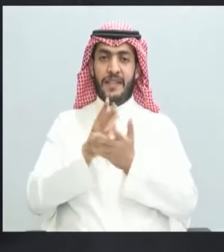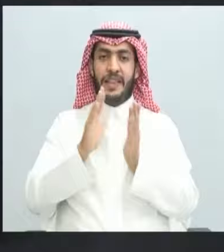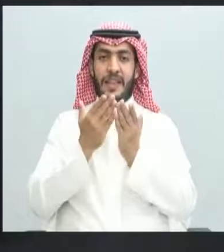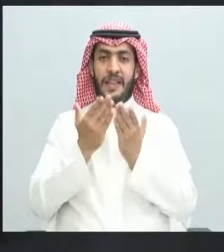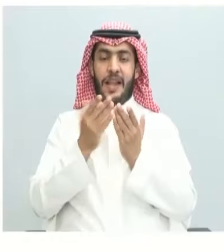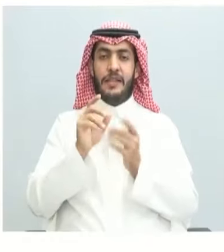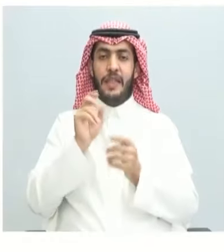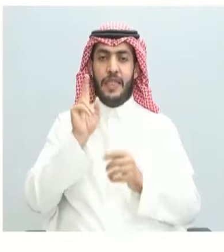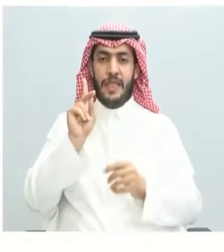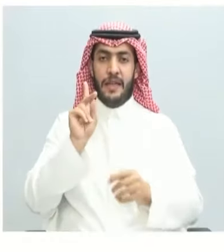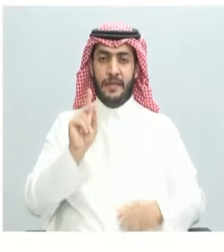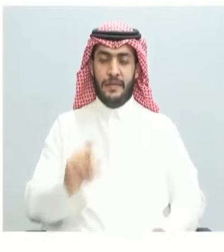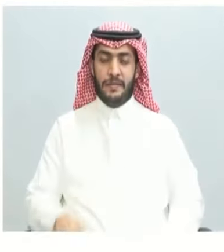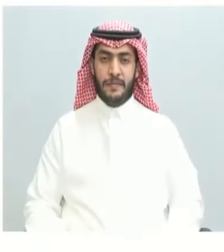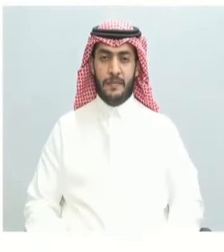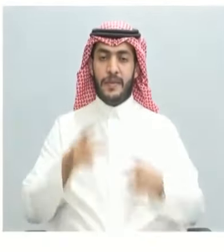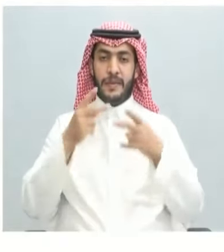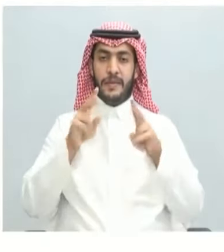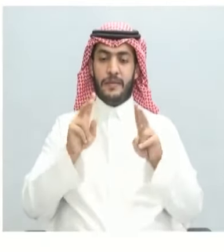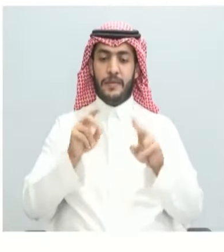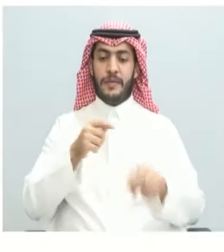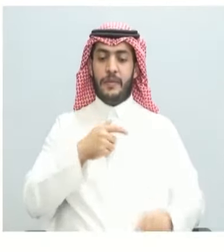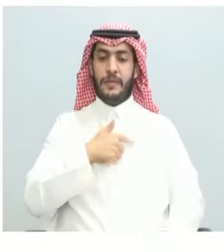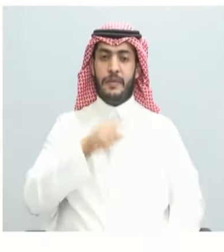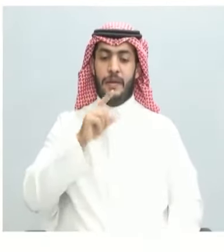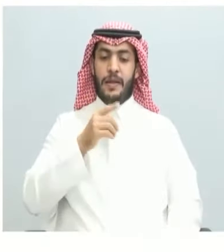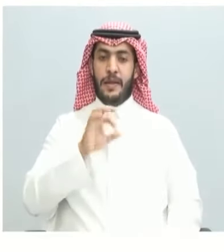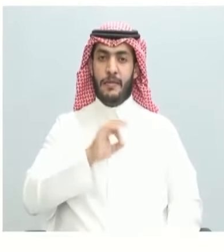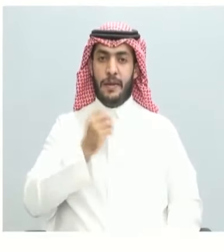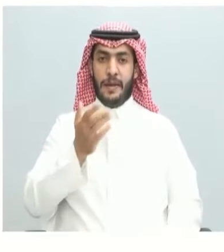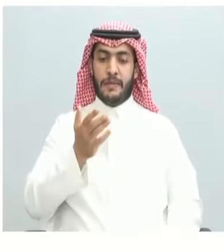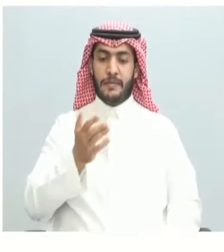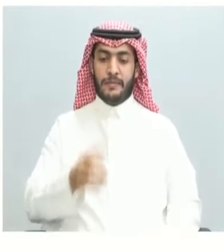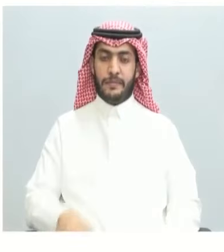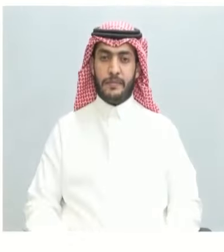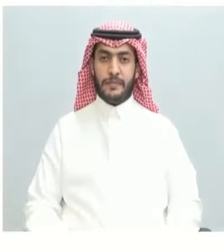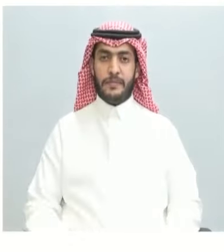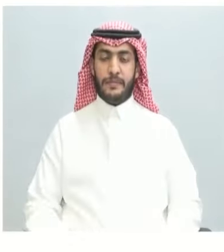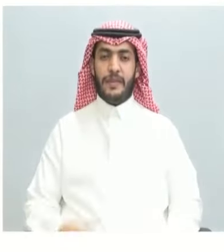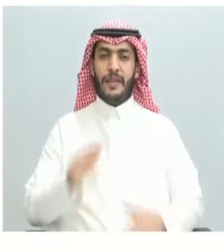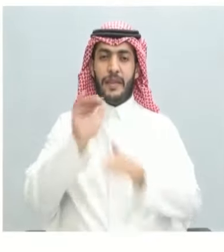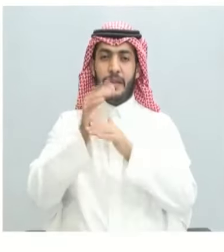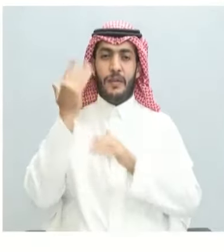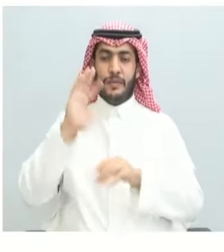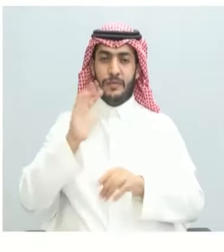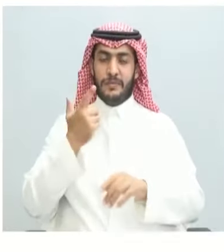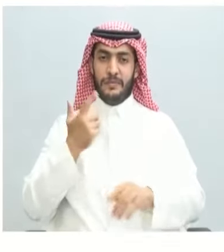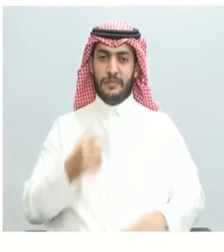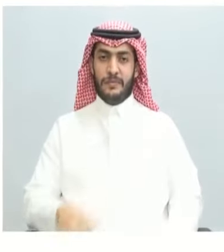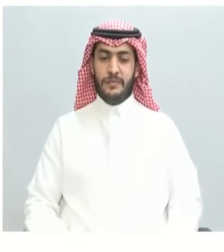الدراسي الثاني بسم الله الرحمن الرحيم ماذا تعلمنا في الدرس